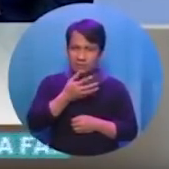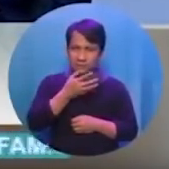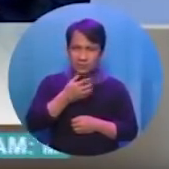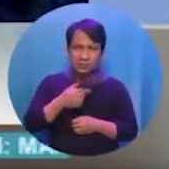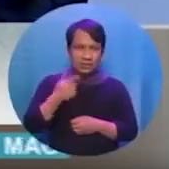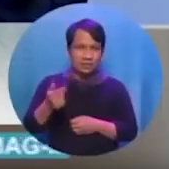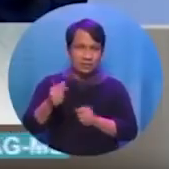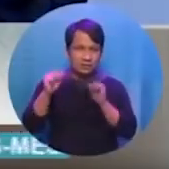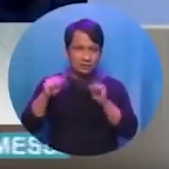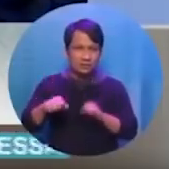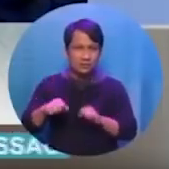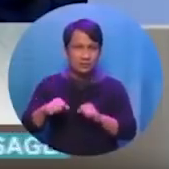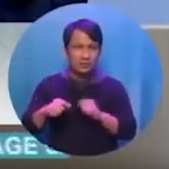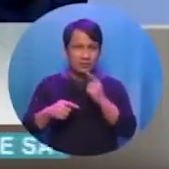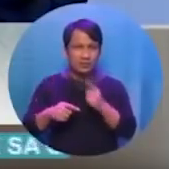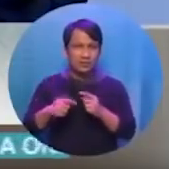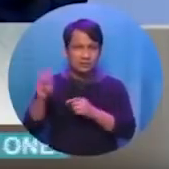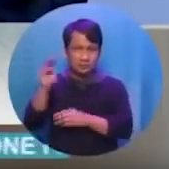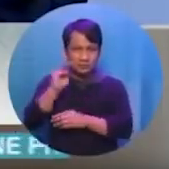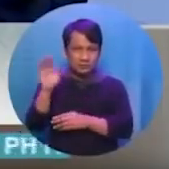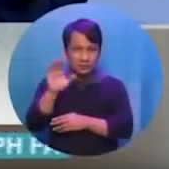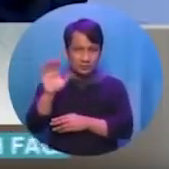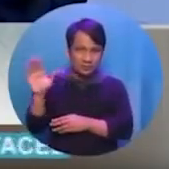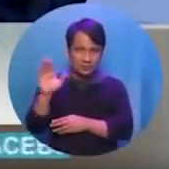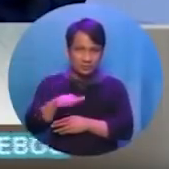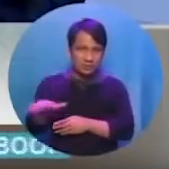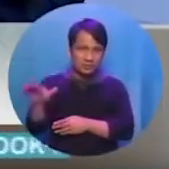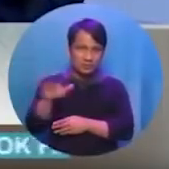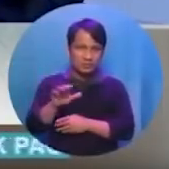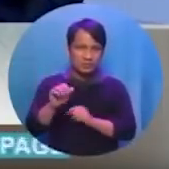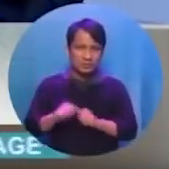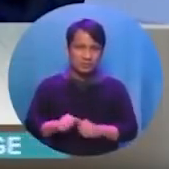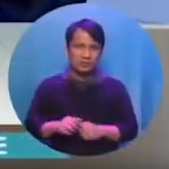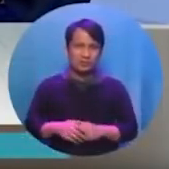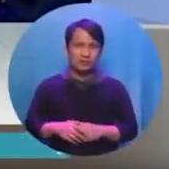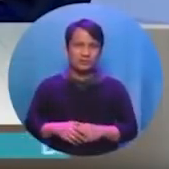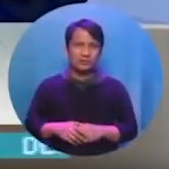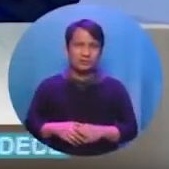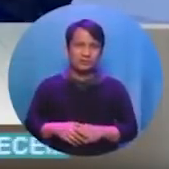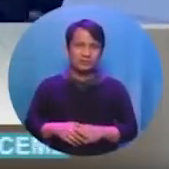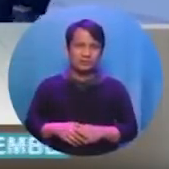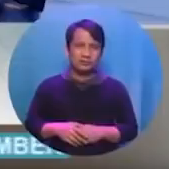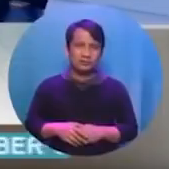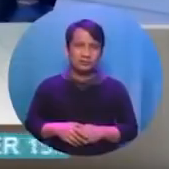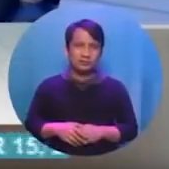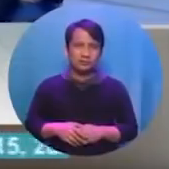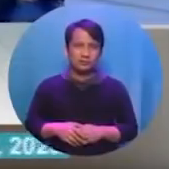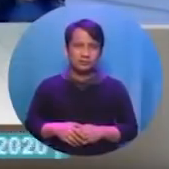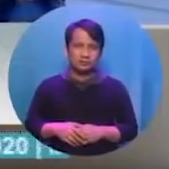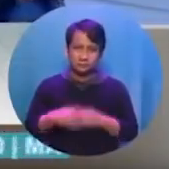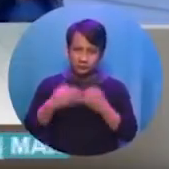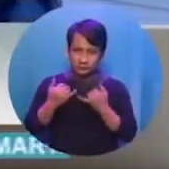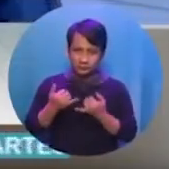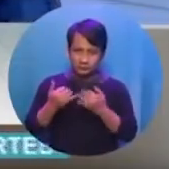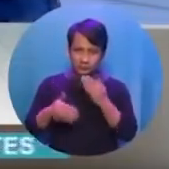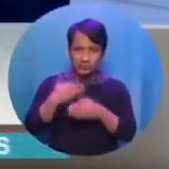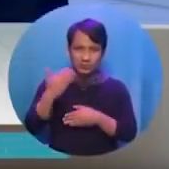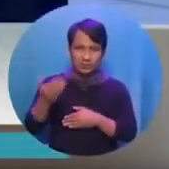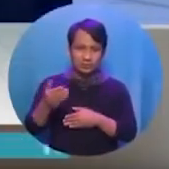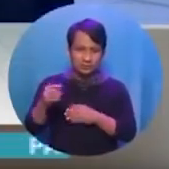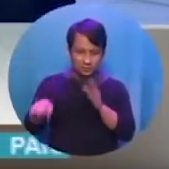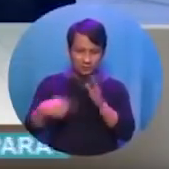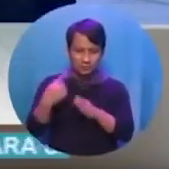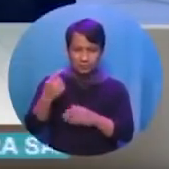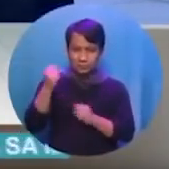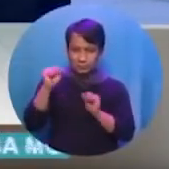po, mga kapatid ko. Merry Christmas po sa inyo lahat. Ayun, okay. Now, ma'am, isa na lang po